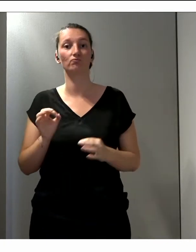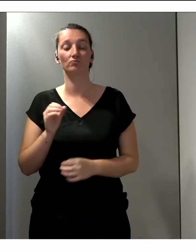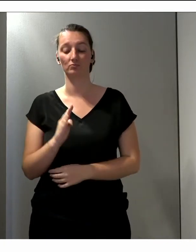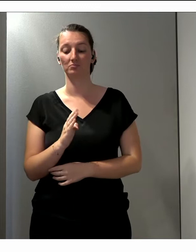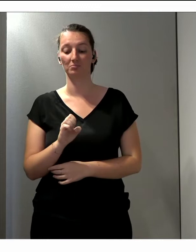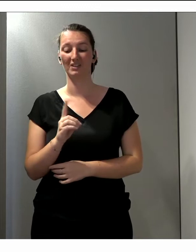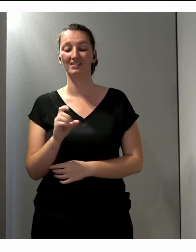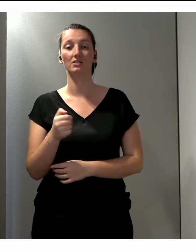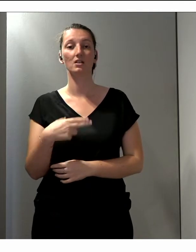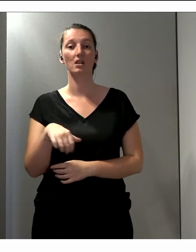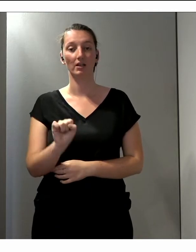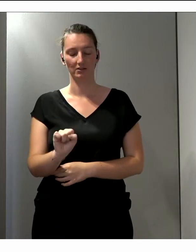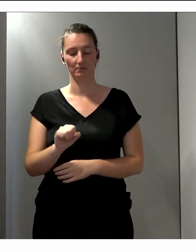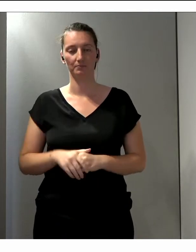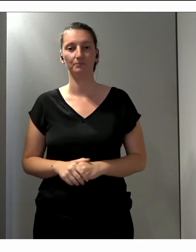le